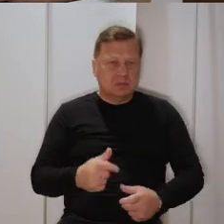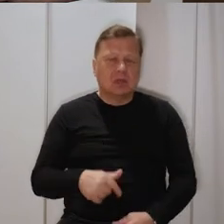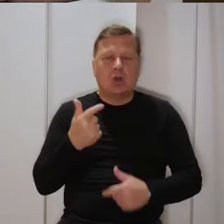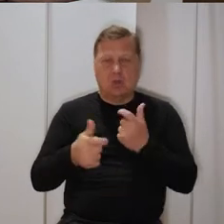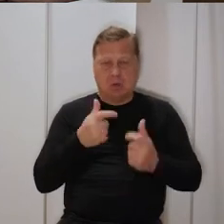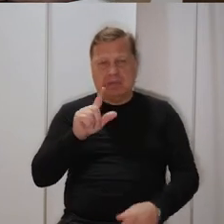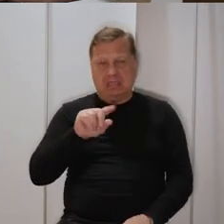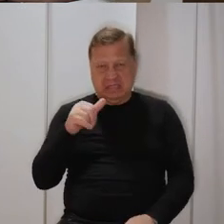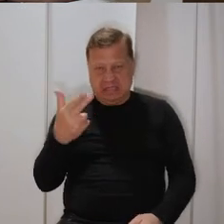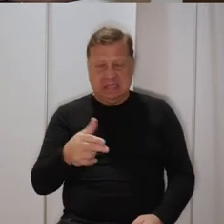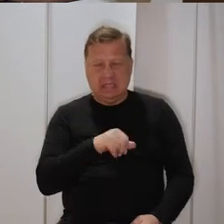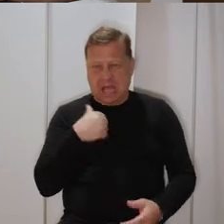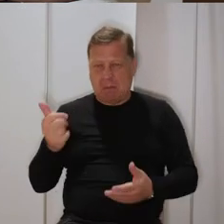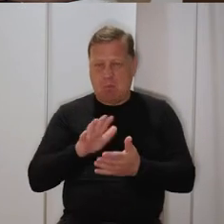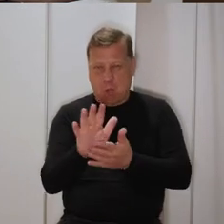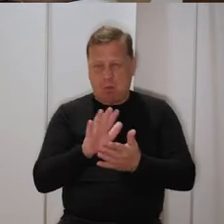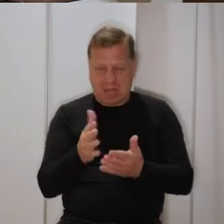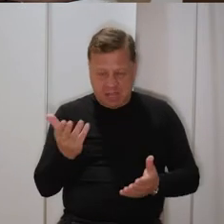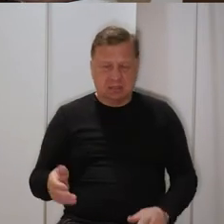ziny, samodzielne publikacje,